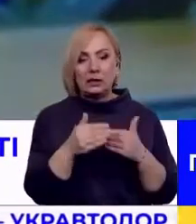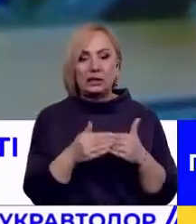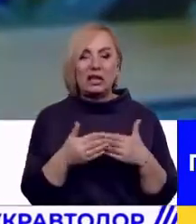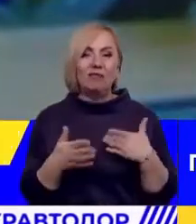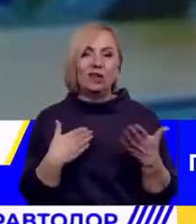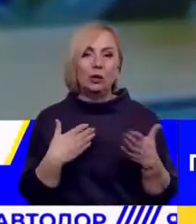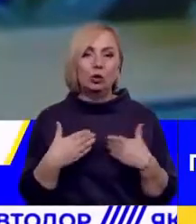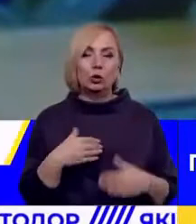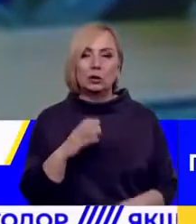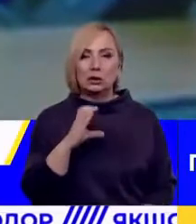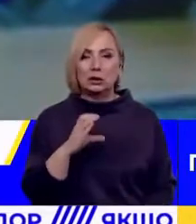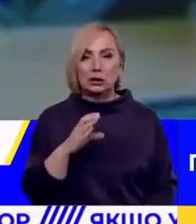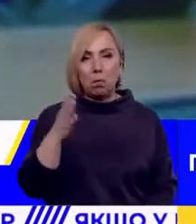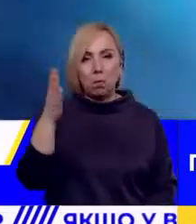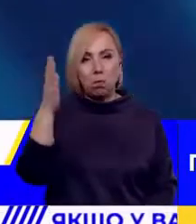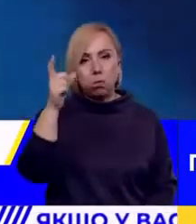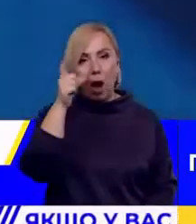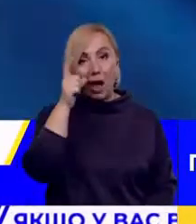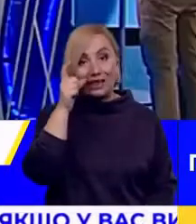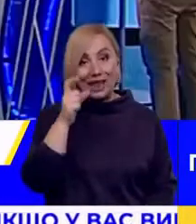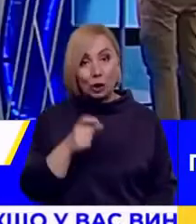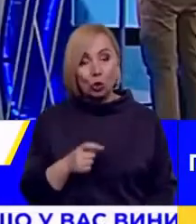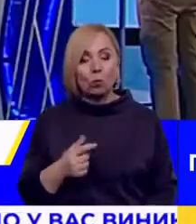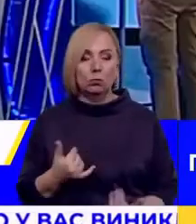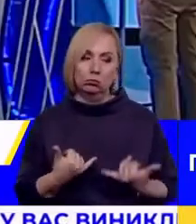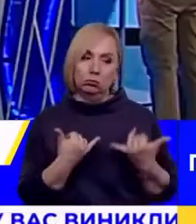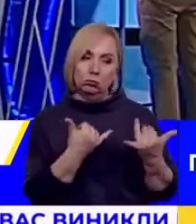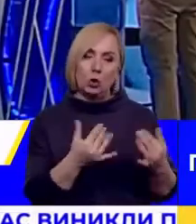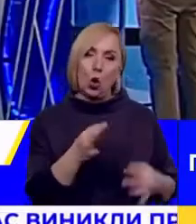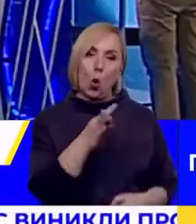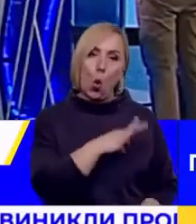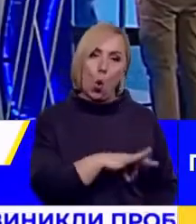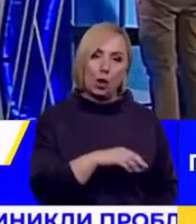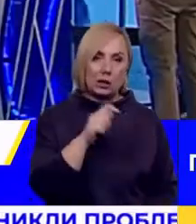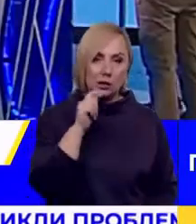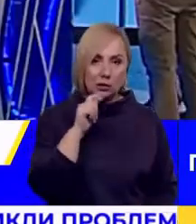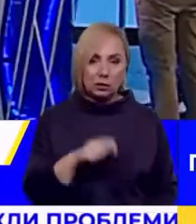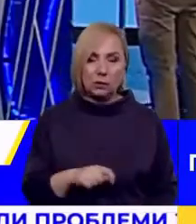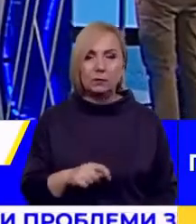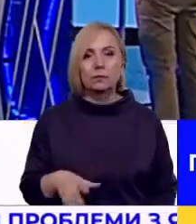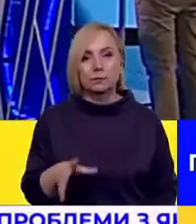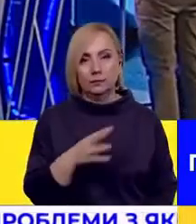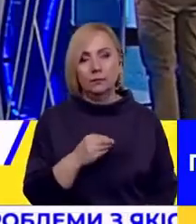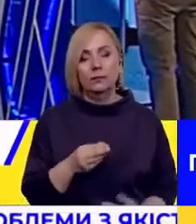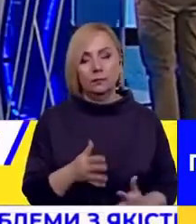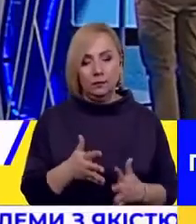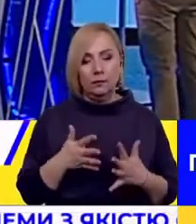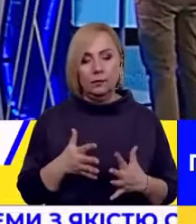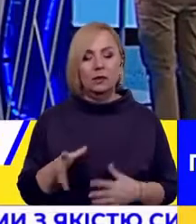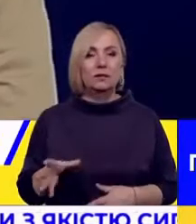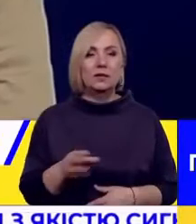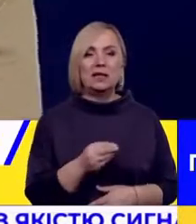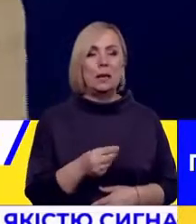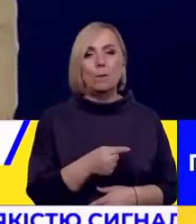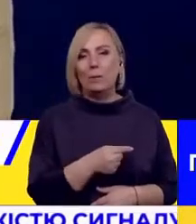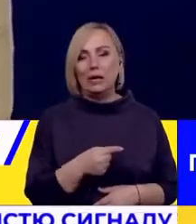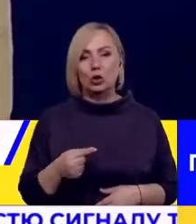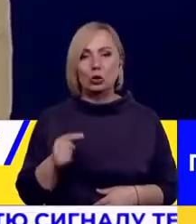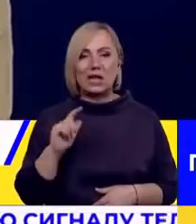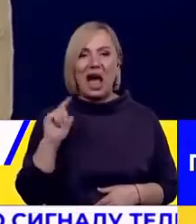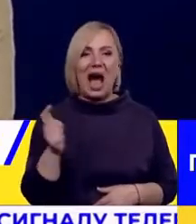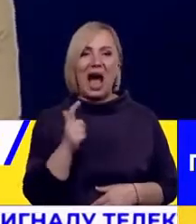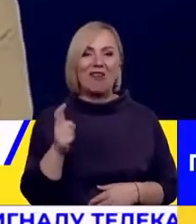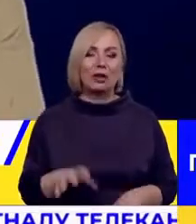Байденом, вони йдуть на користь України. Да, тому що ця людина розуміє всі мінуси будь-якого авторитарного режиму, а в Росії